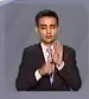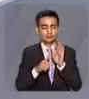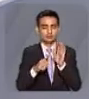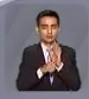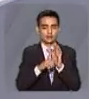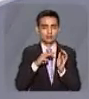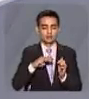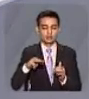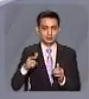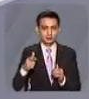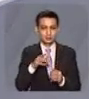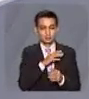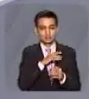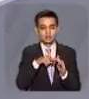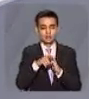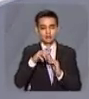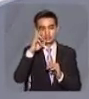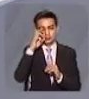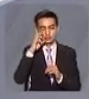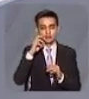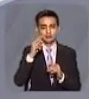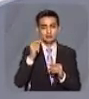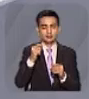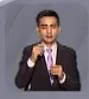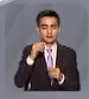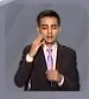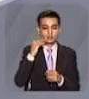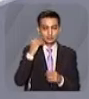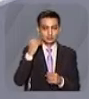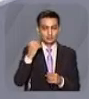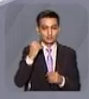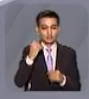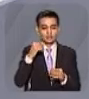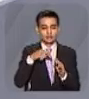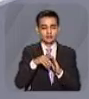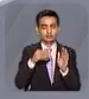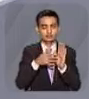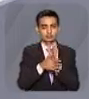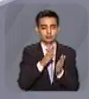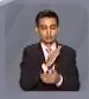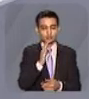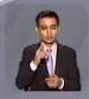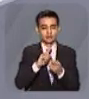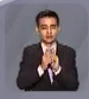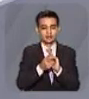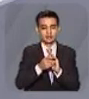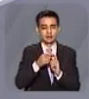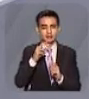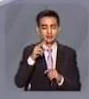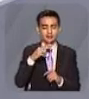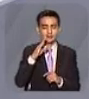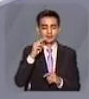66 миллионов тенге из городского бюджета Алматы потратят на переименование ДВД в департамент